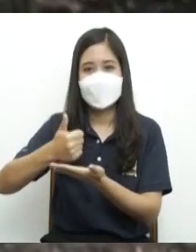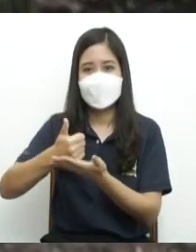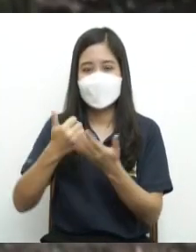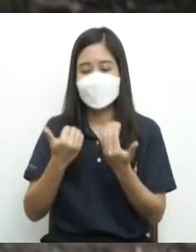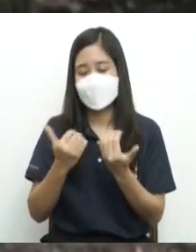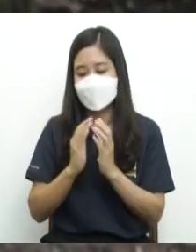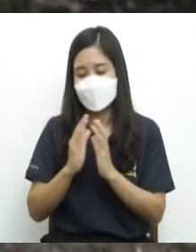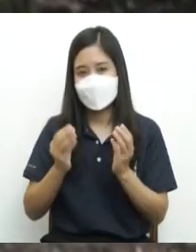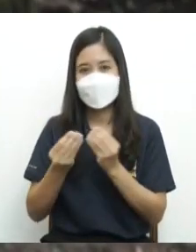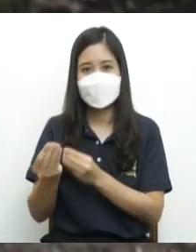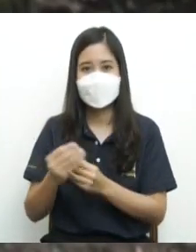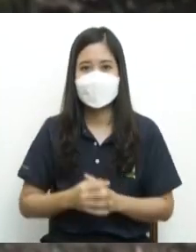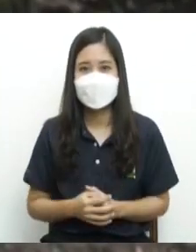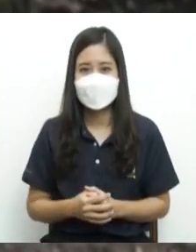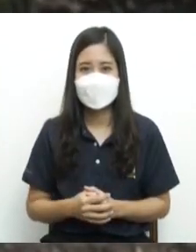านค่ะ